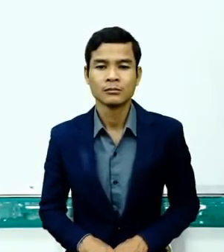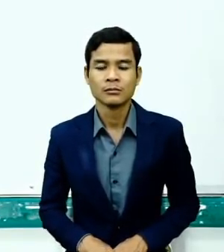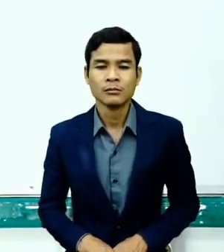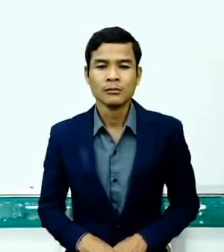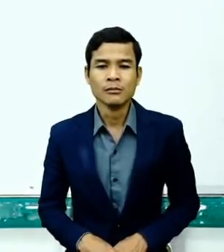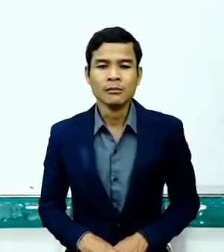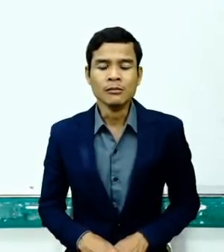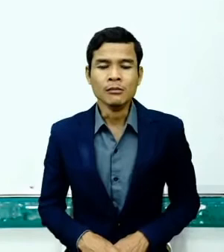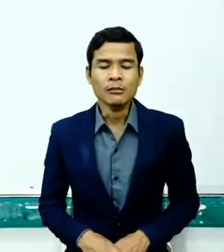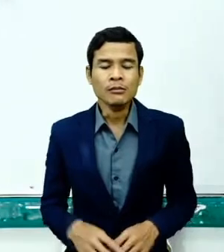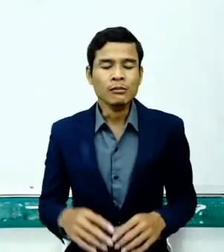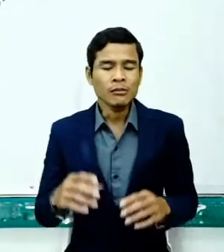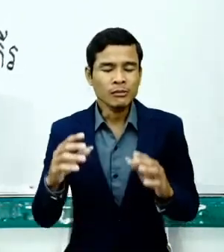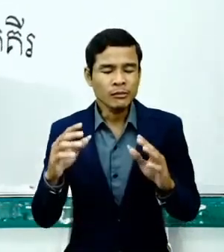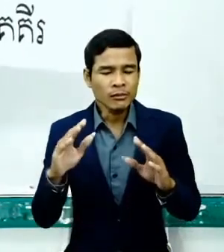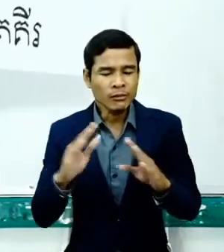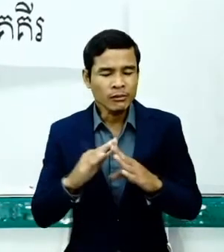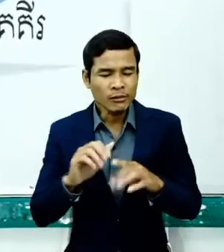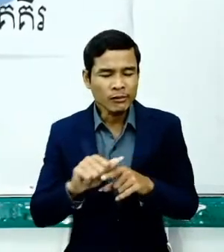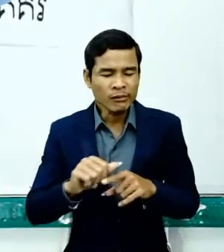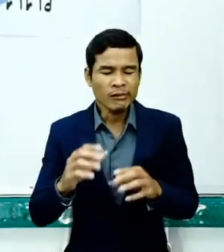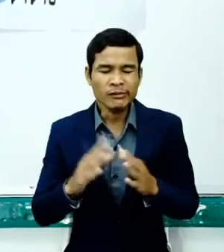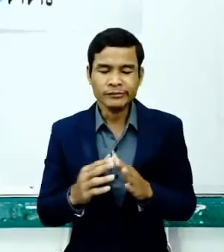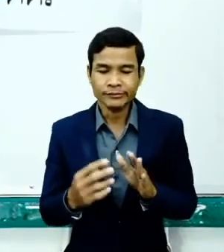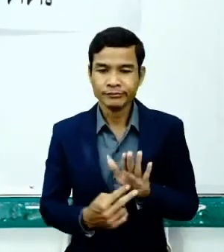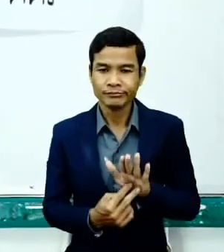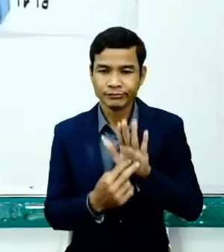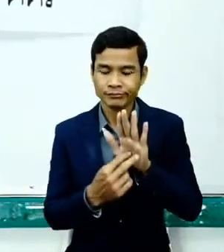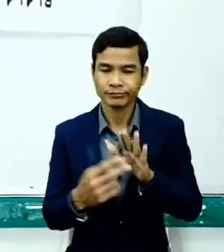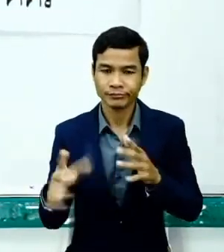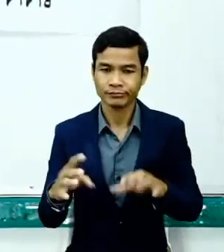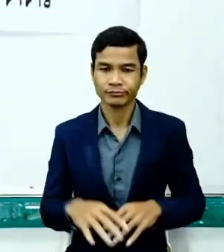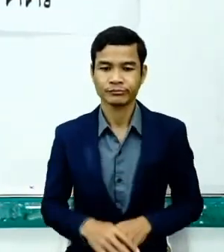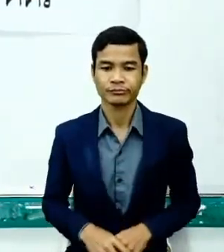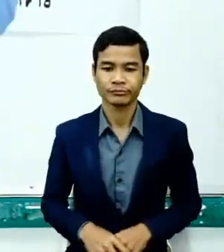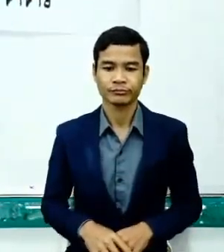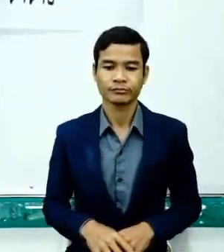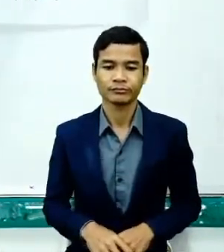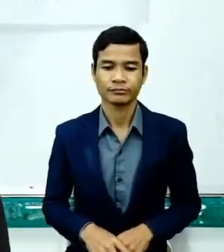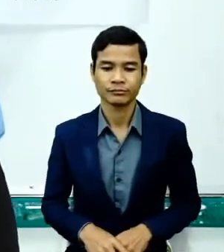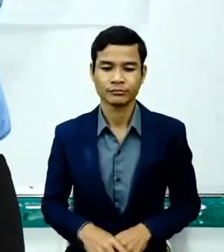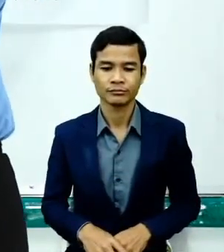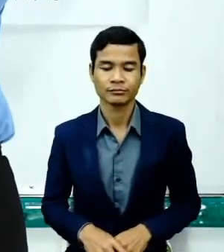ចានេះគឺជាកិច្ចការផ្ទះមកដល់ហើយ